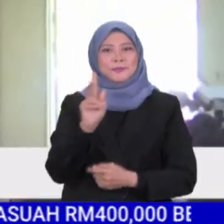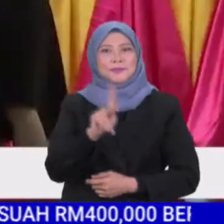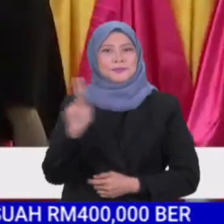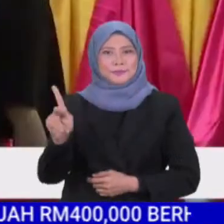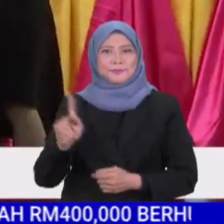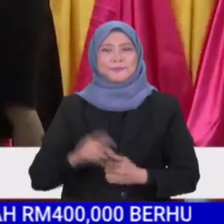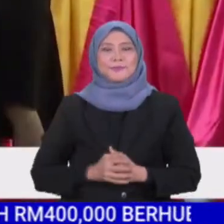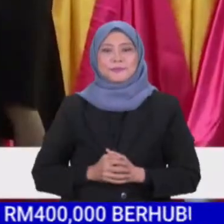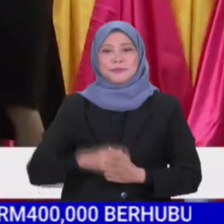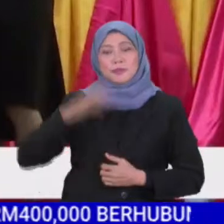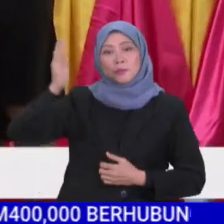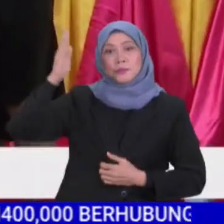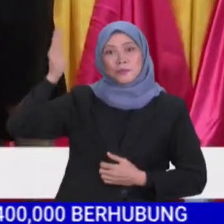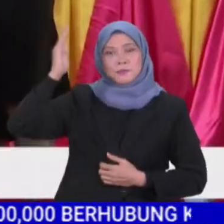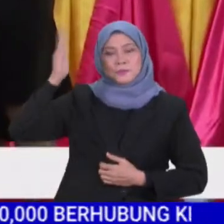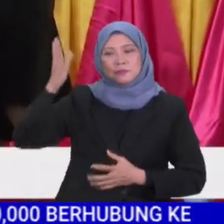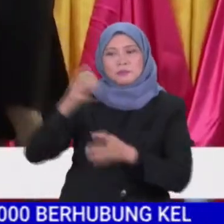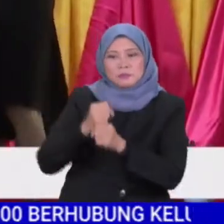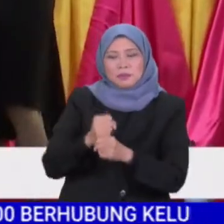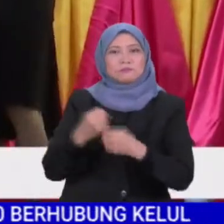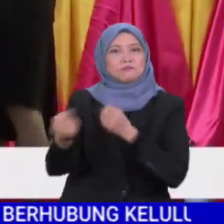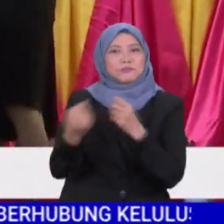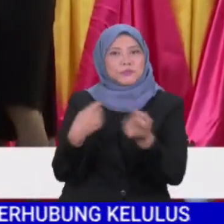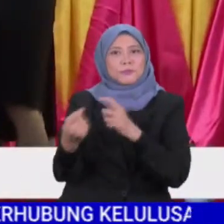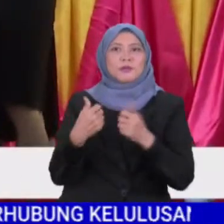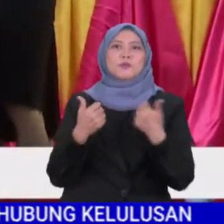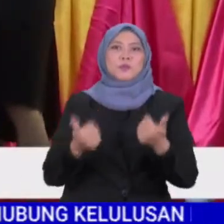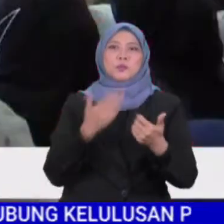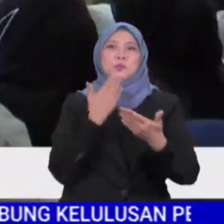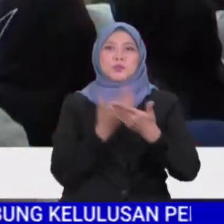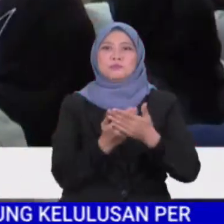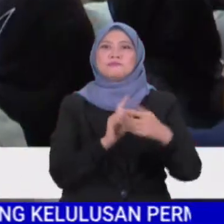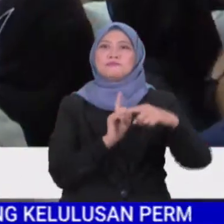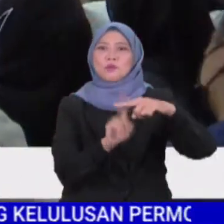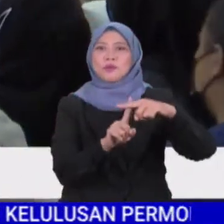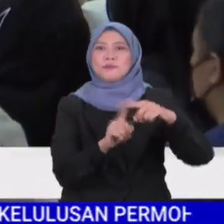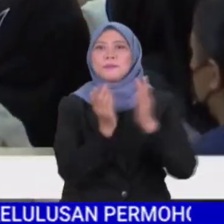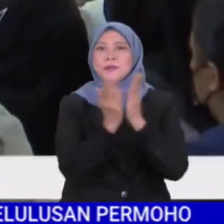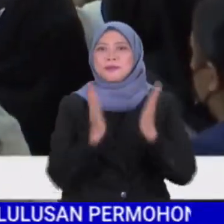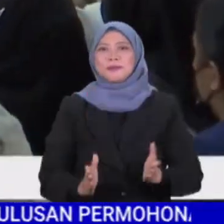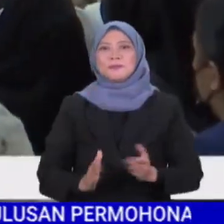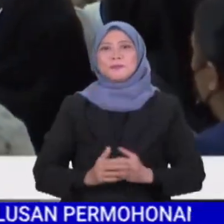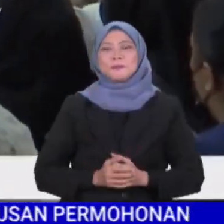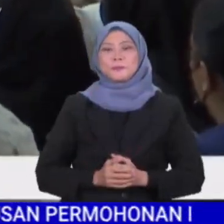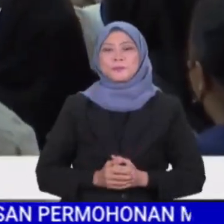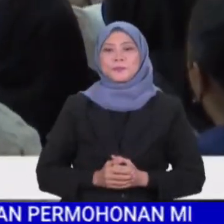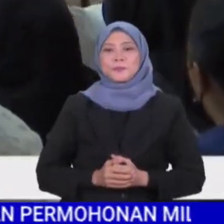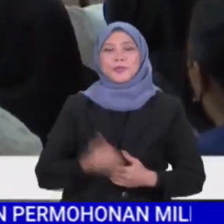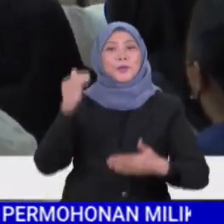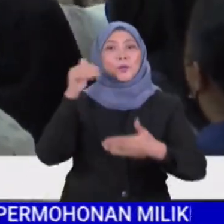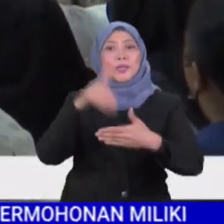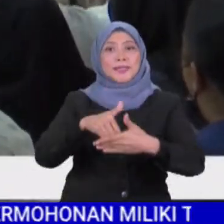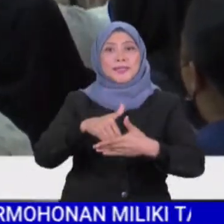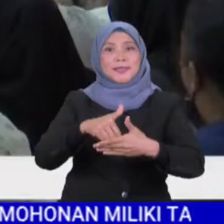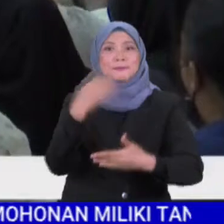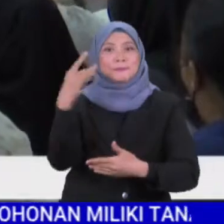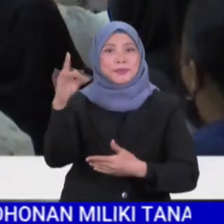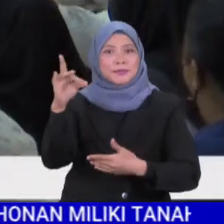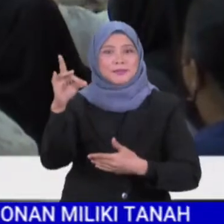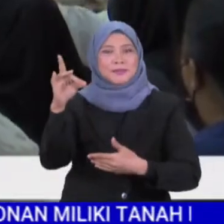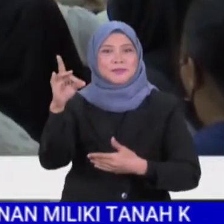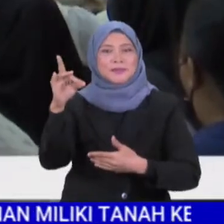Kinabalu. Taklimat berkenaan mendapat reaksi positif pelajar. Undi 18 ini memberikan kami peluang